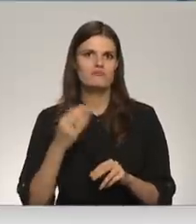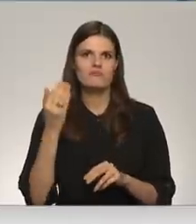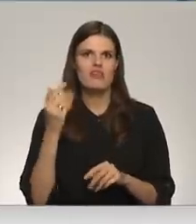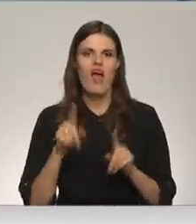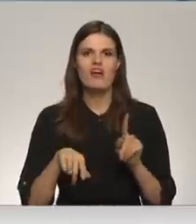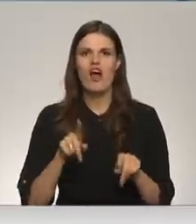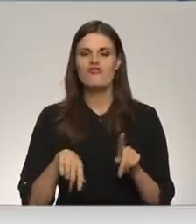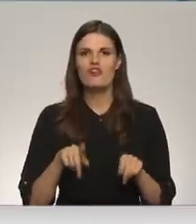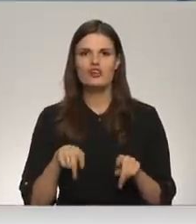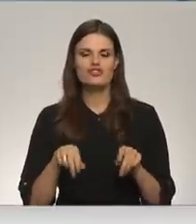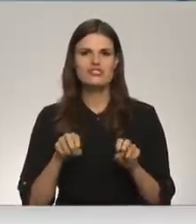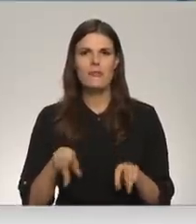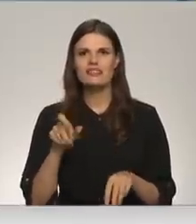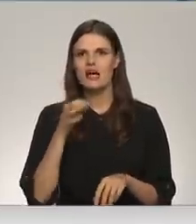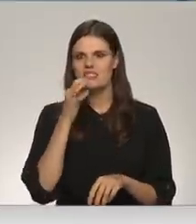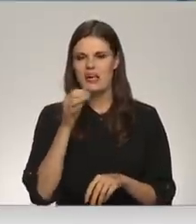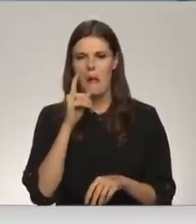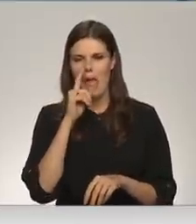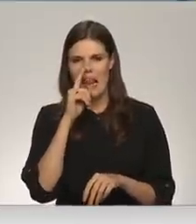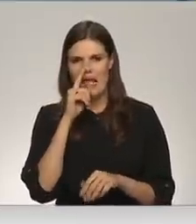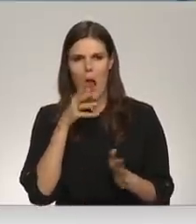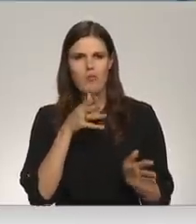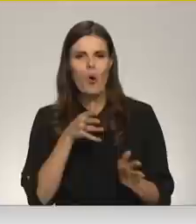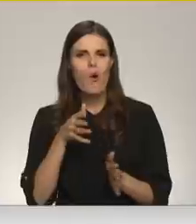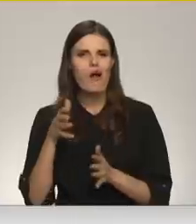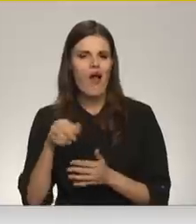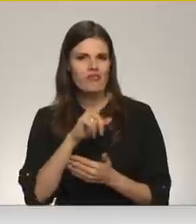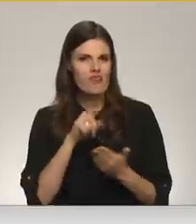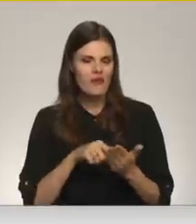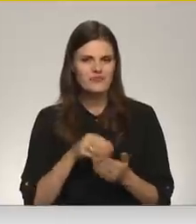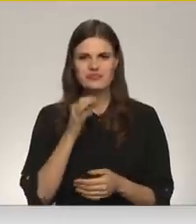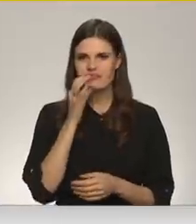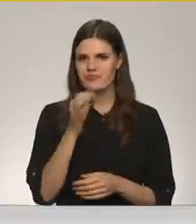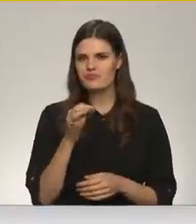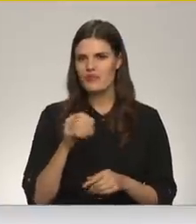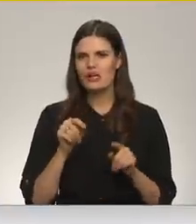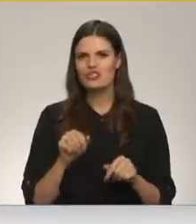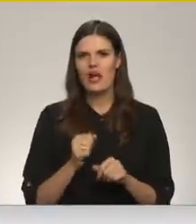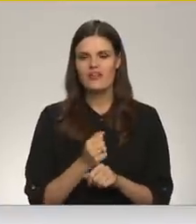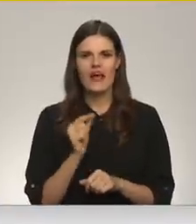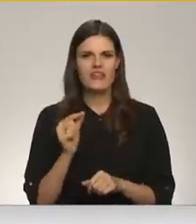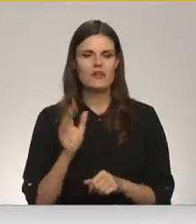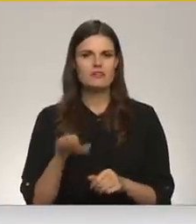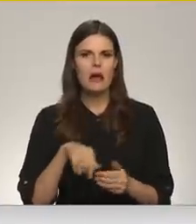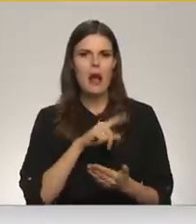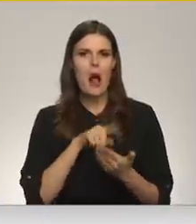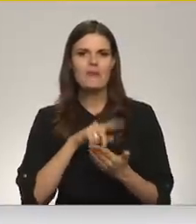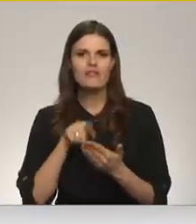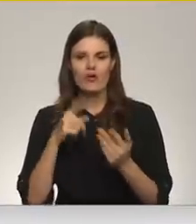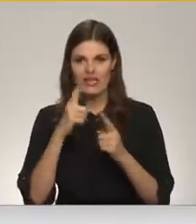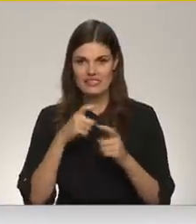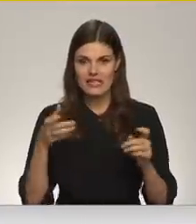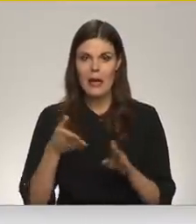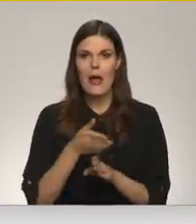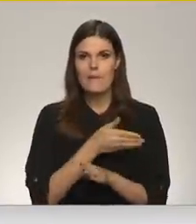daži speciālistiskās melīgajai propagandai? Mm-hmm. Šeit gan nedaudz par aptaujas datiem.